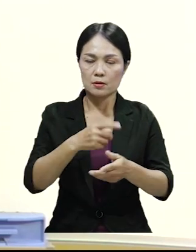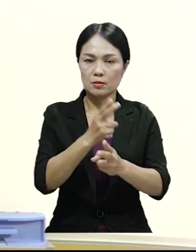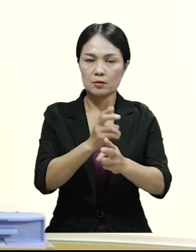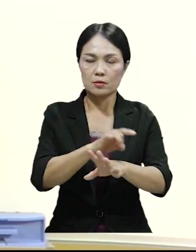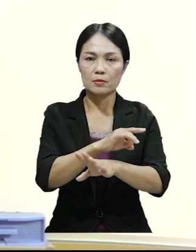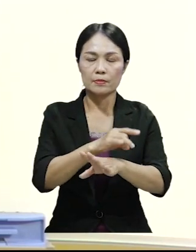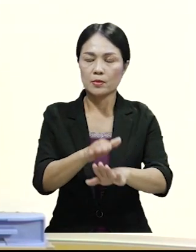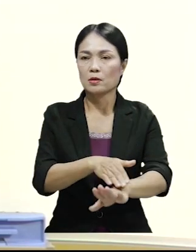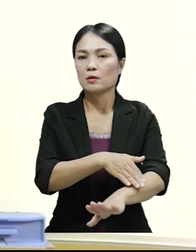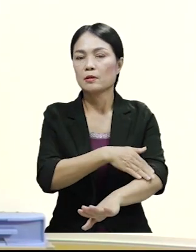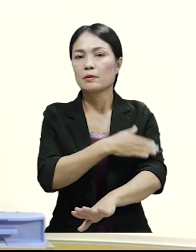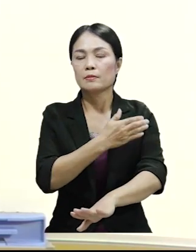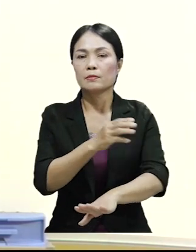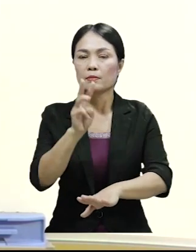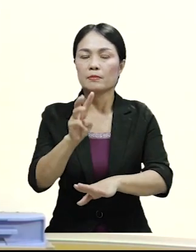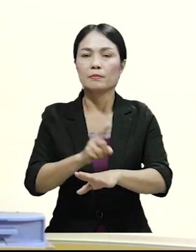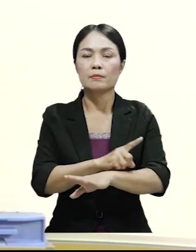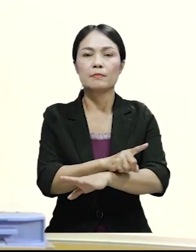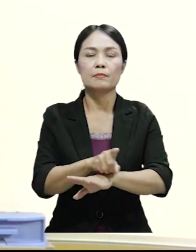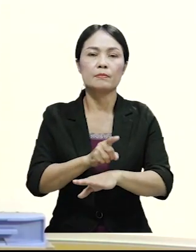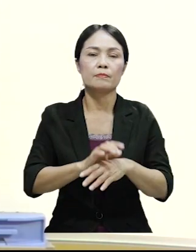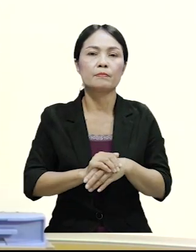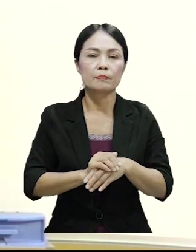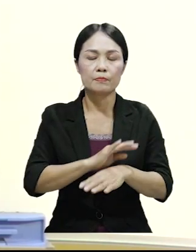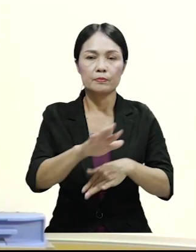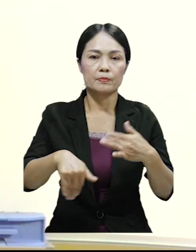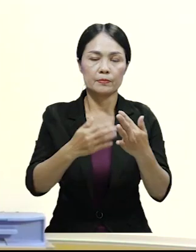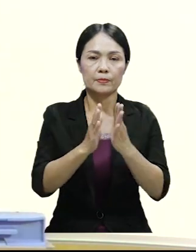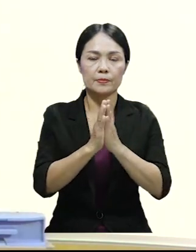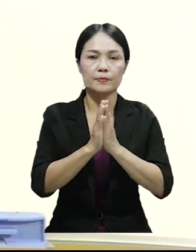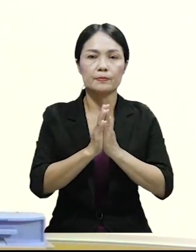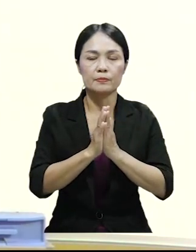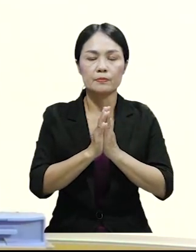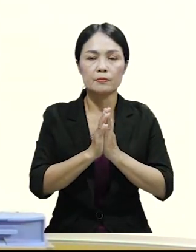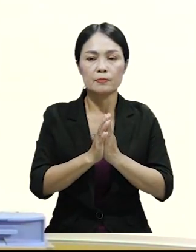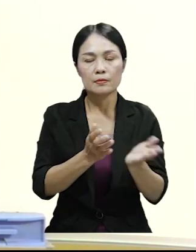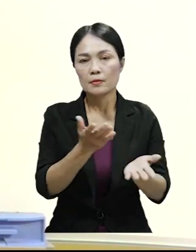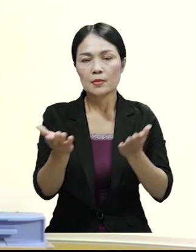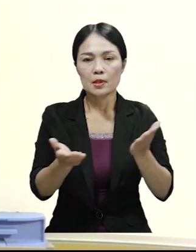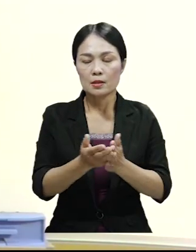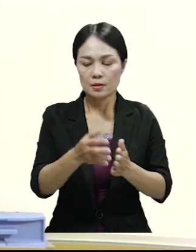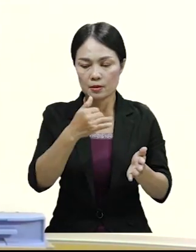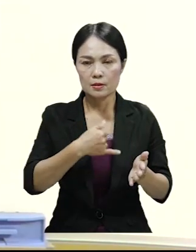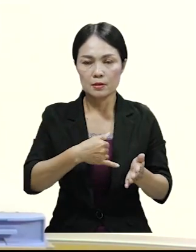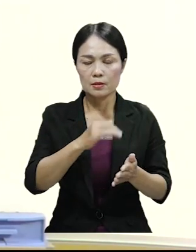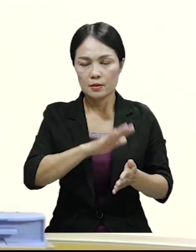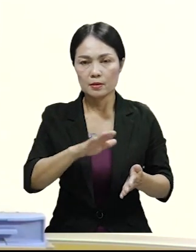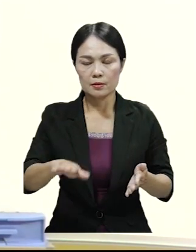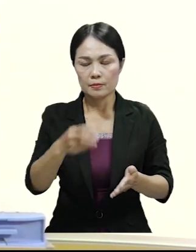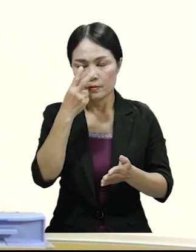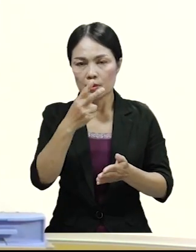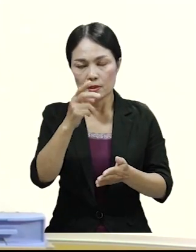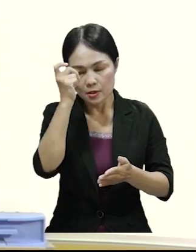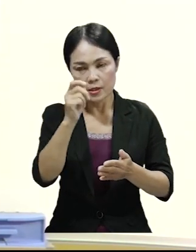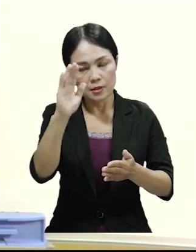បានលោកគ្រូទុកឲ្យយូរដែរ3នាទីចុះកូនណាបាទសូមអរគុណមិនហើយកូនកូនបានគិតឃើញខ្លះខ្លះហើយ